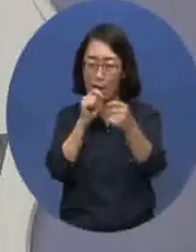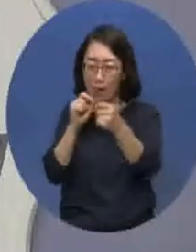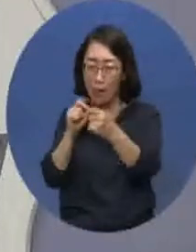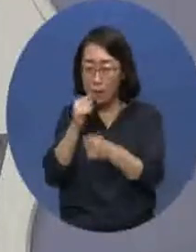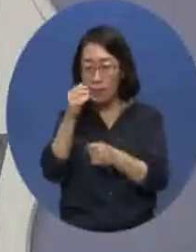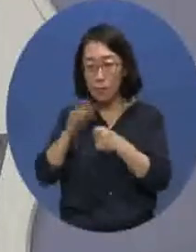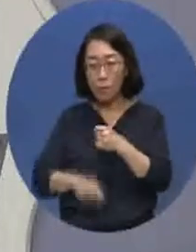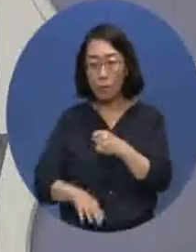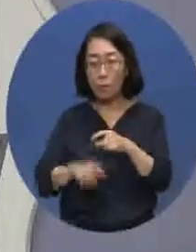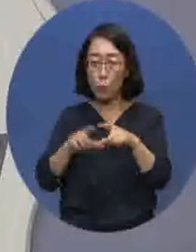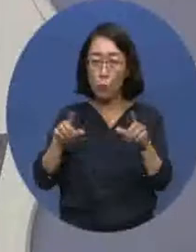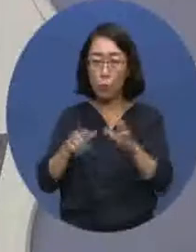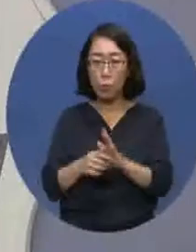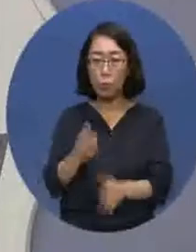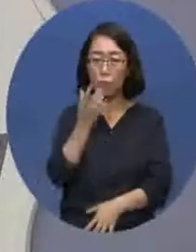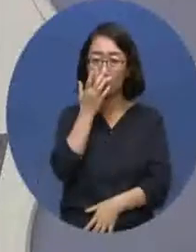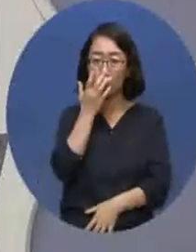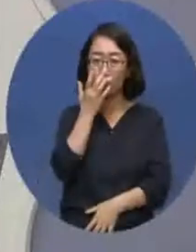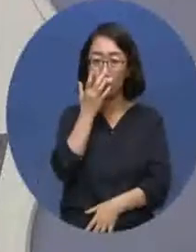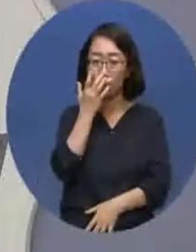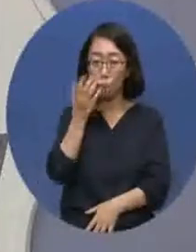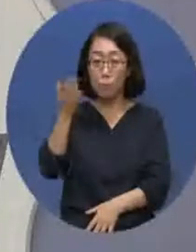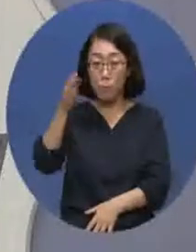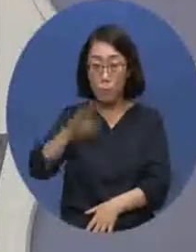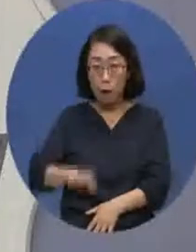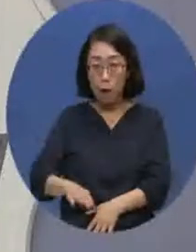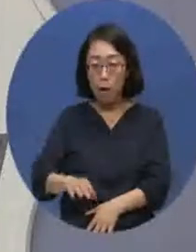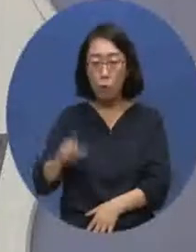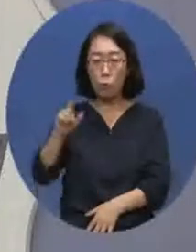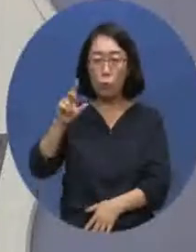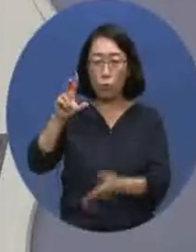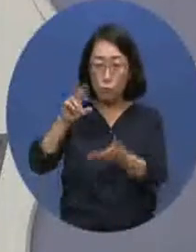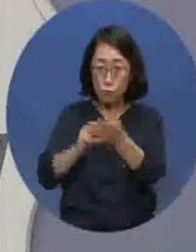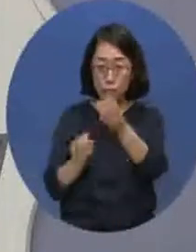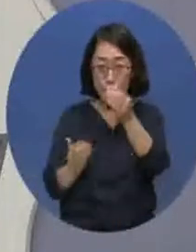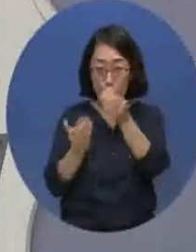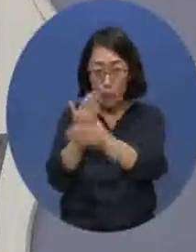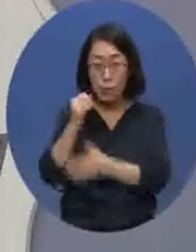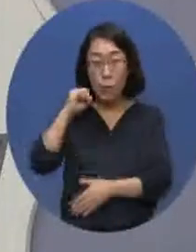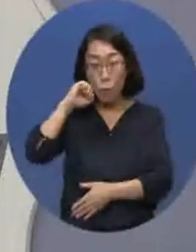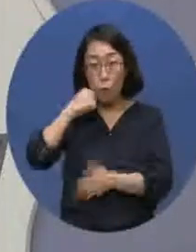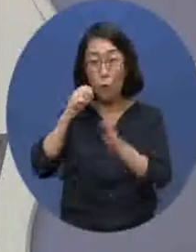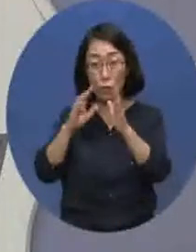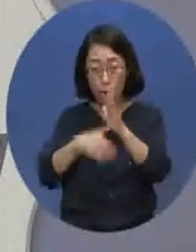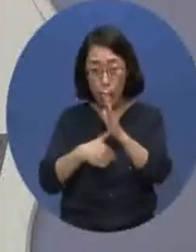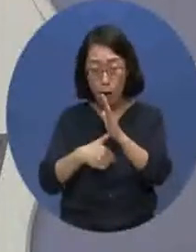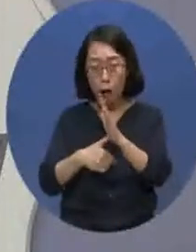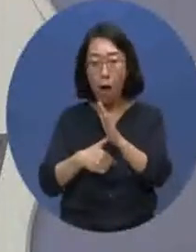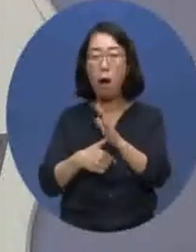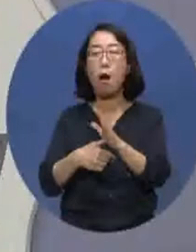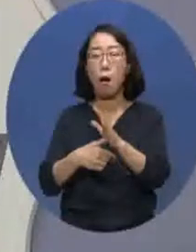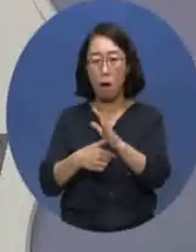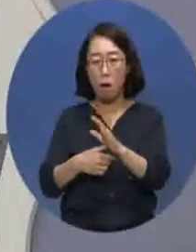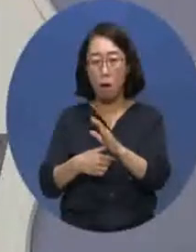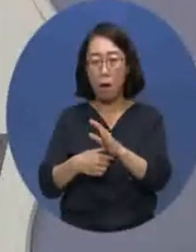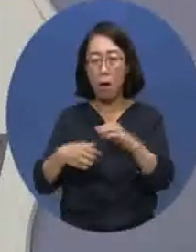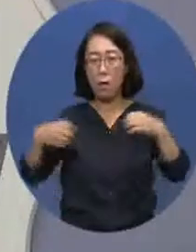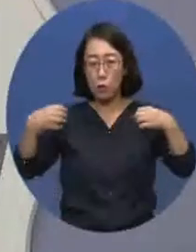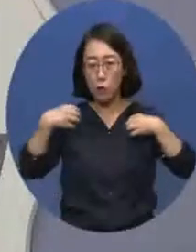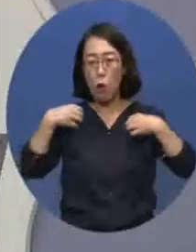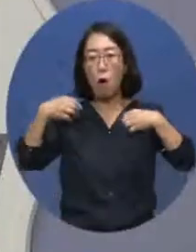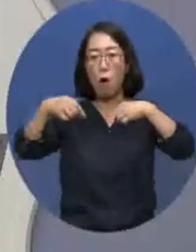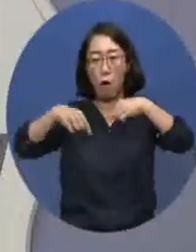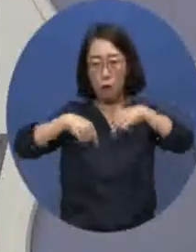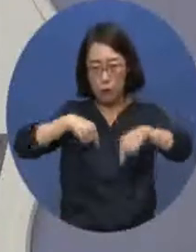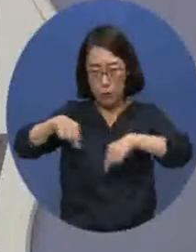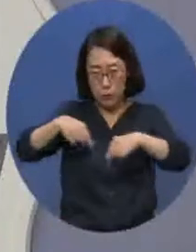평상시에는 인지하지 못하다가 우리가 좀 어려울 때 뭐 정치가 나에게 도움이 되고